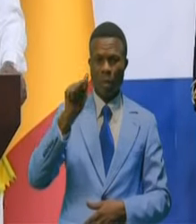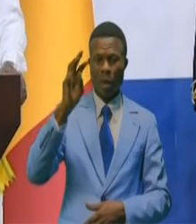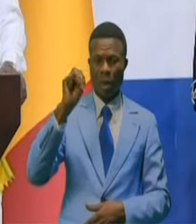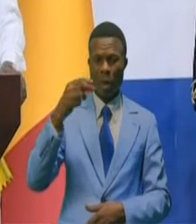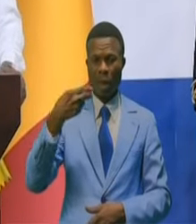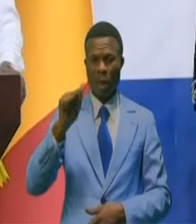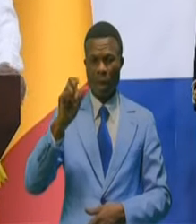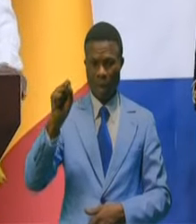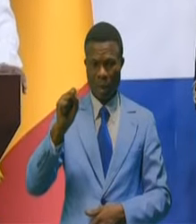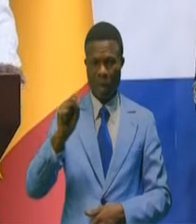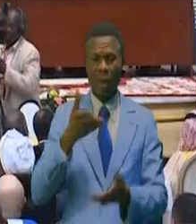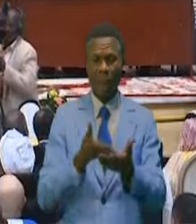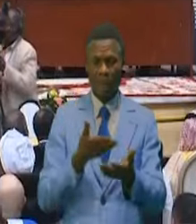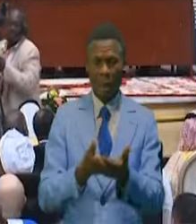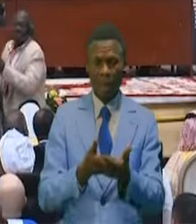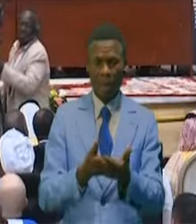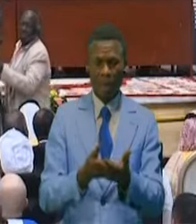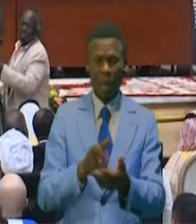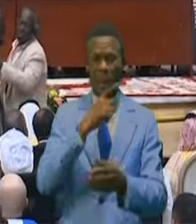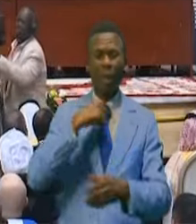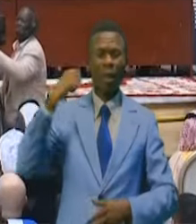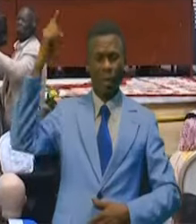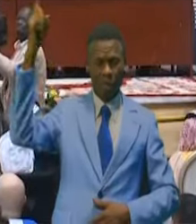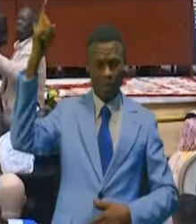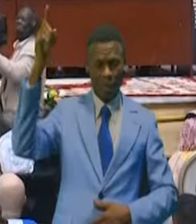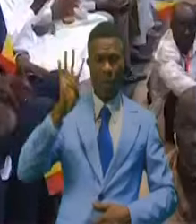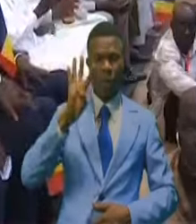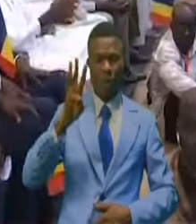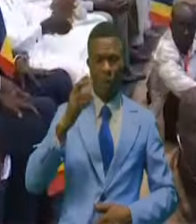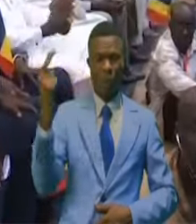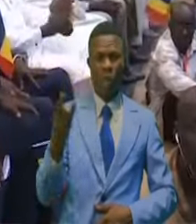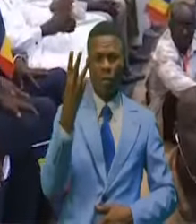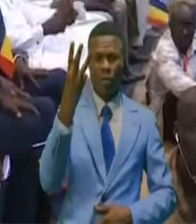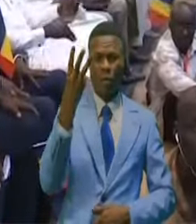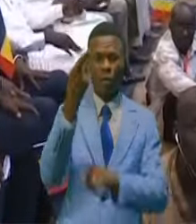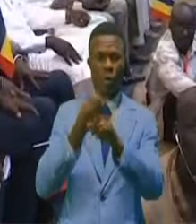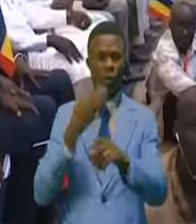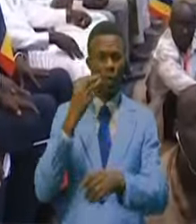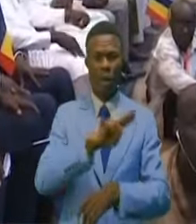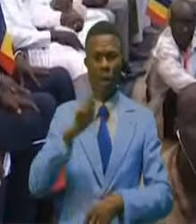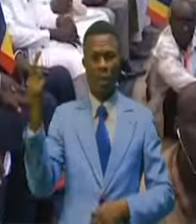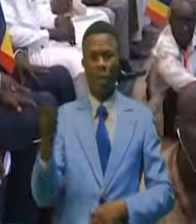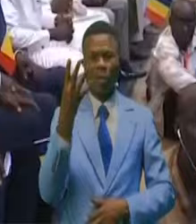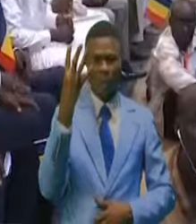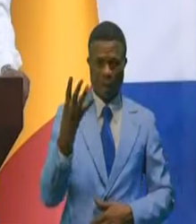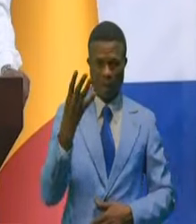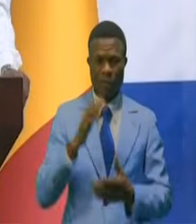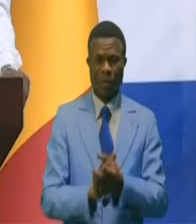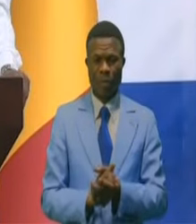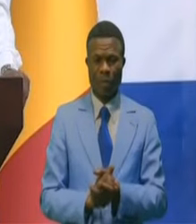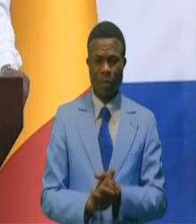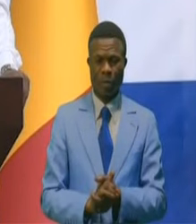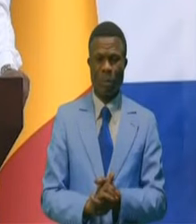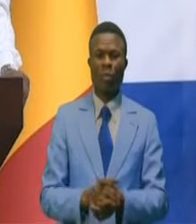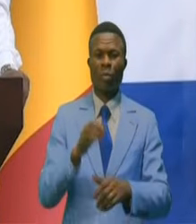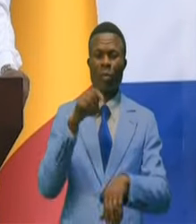Itno a finalement prêté serment ce jeudi 23 mai 2024. Cérémonie haute